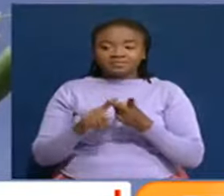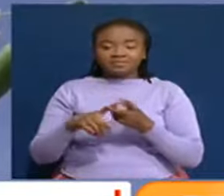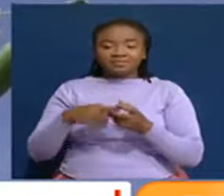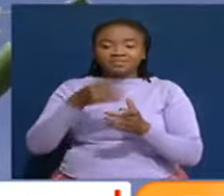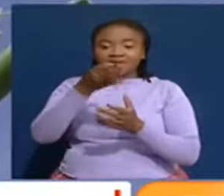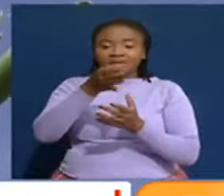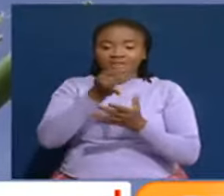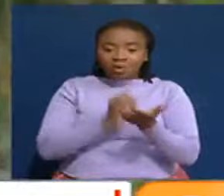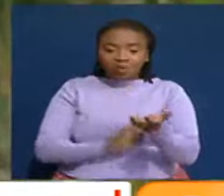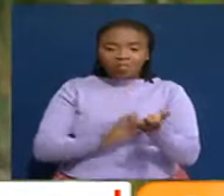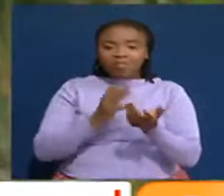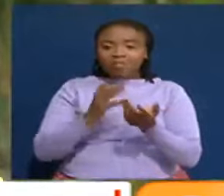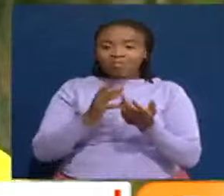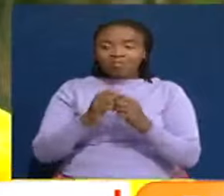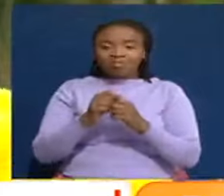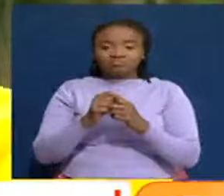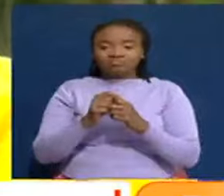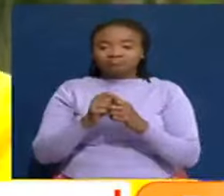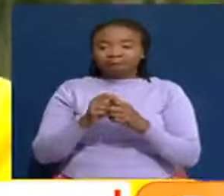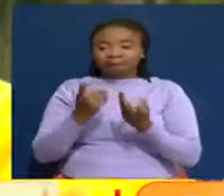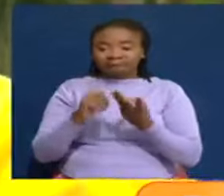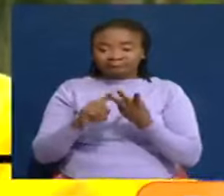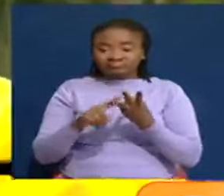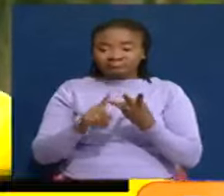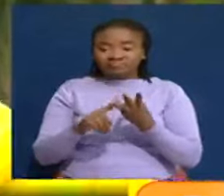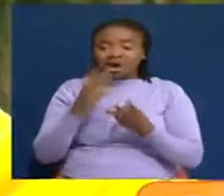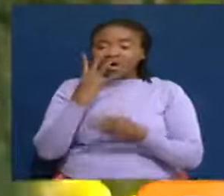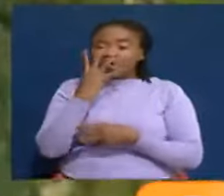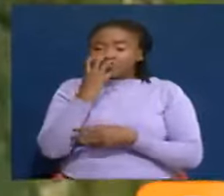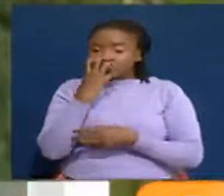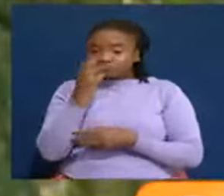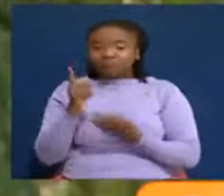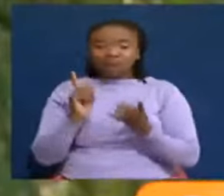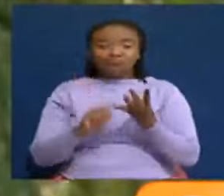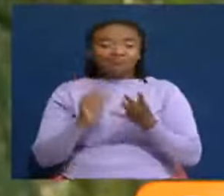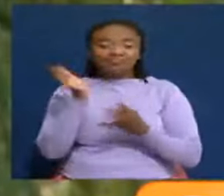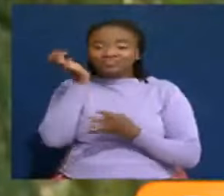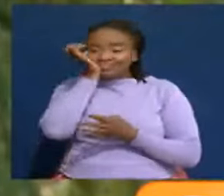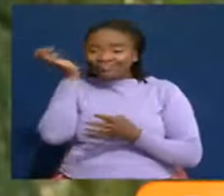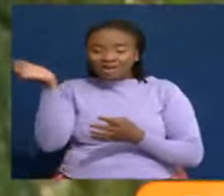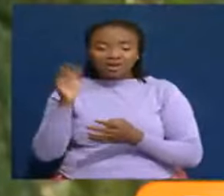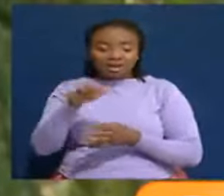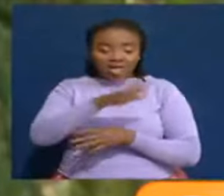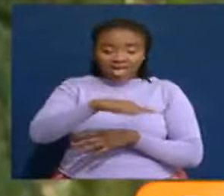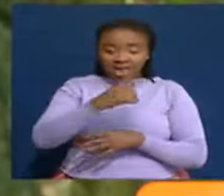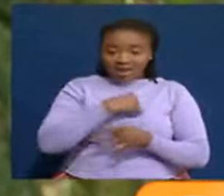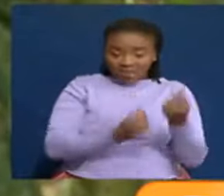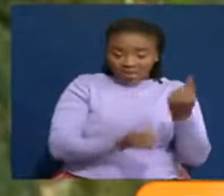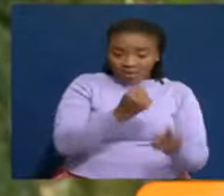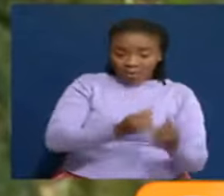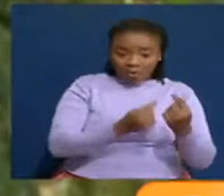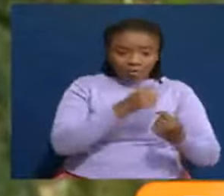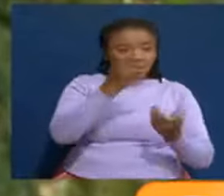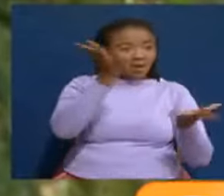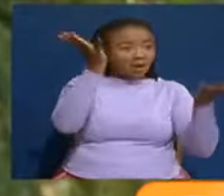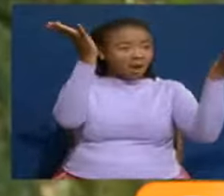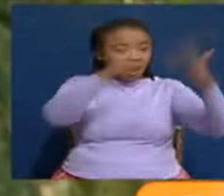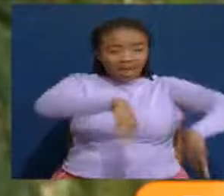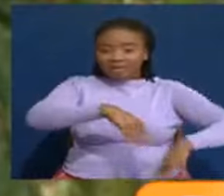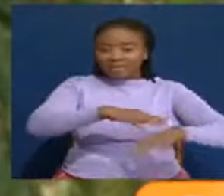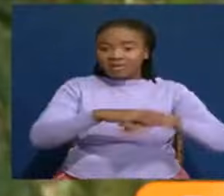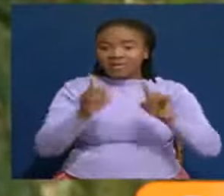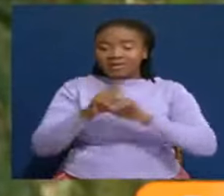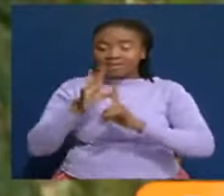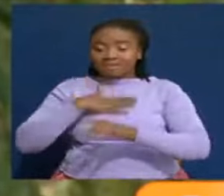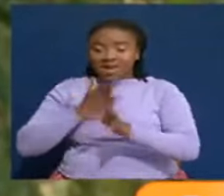zote zimeharibiwa pamoja na machunga, ndimu. Jikoni yangu ikafilisika kabisa. Nyumba kubwa nayo